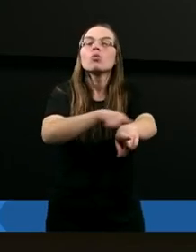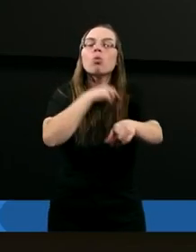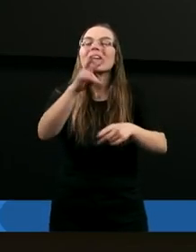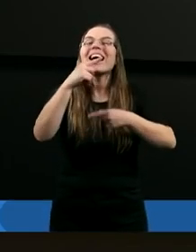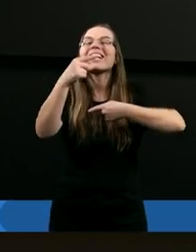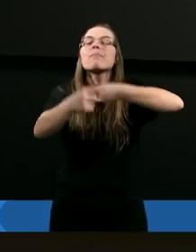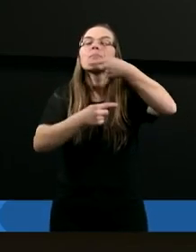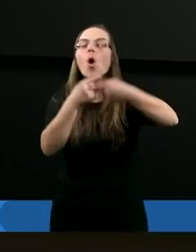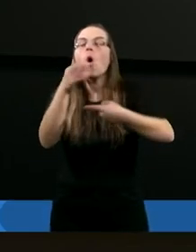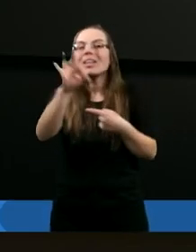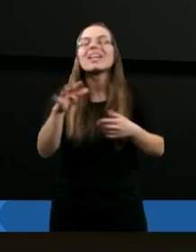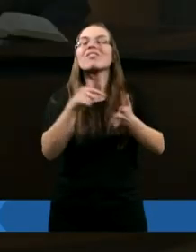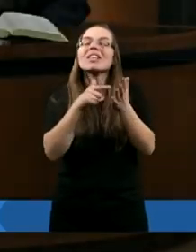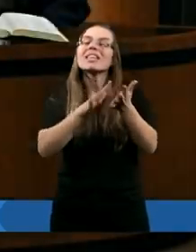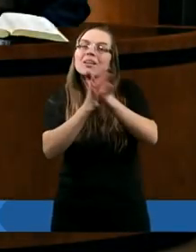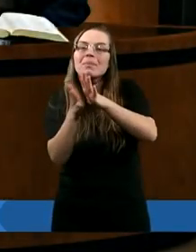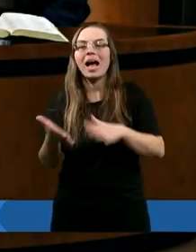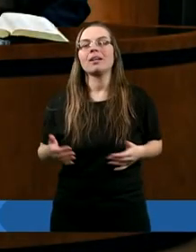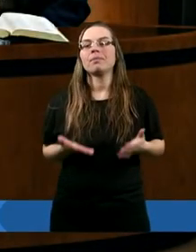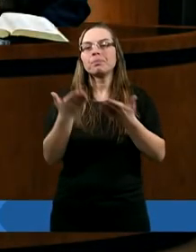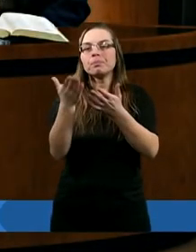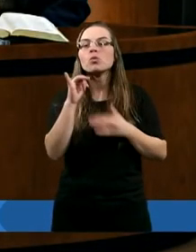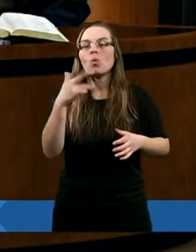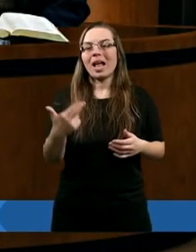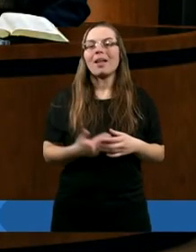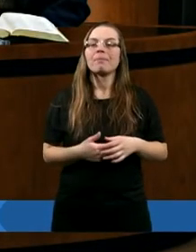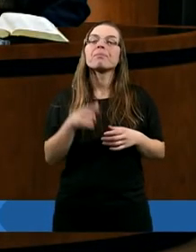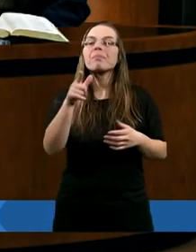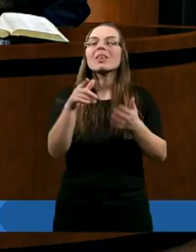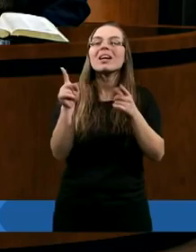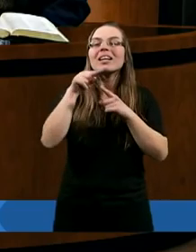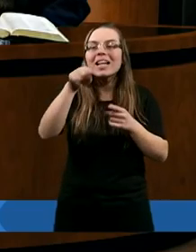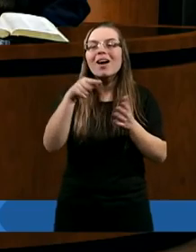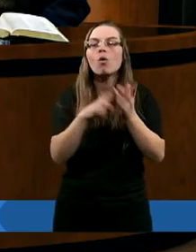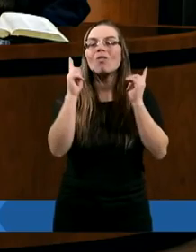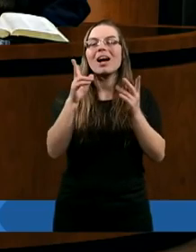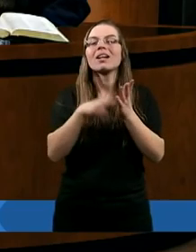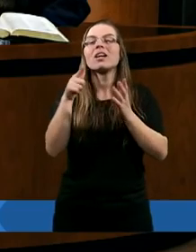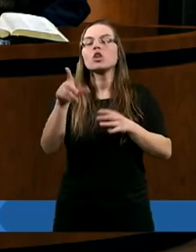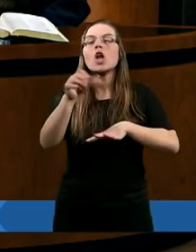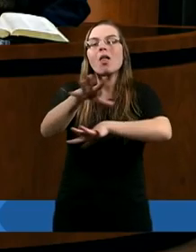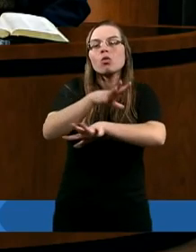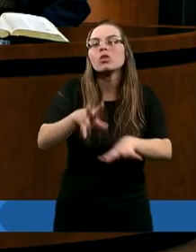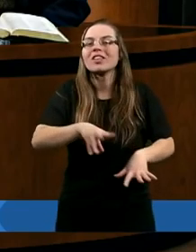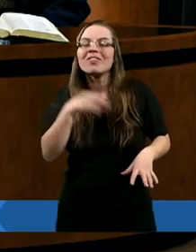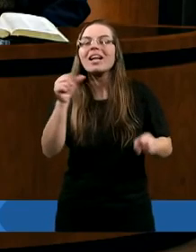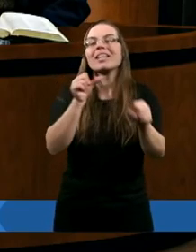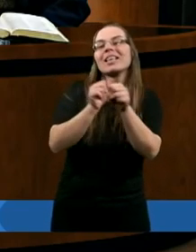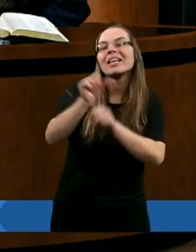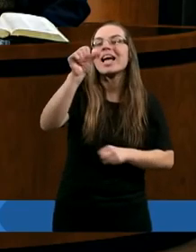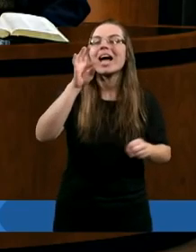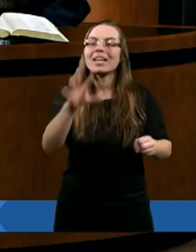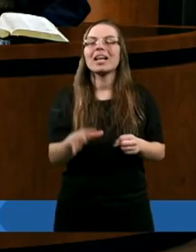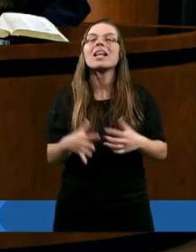długi proces. Bardzo proszę. Ja chciałbym zwrócić uwagę na to, że Pismo Święte jest